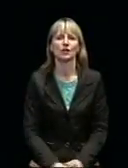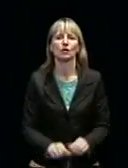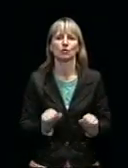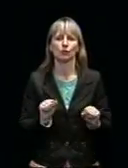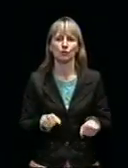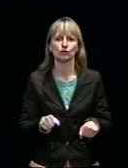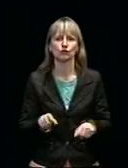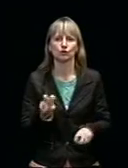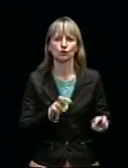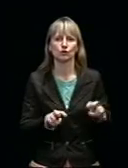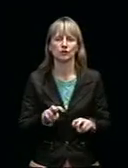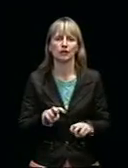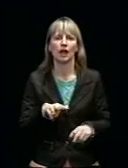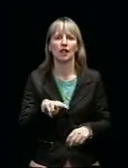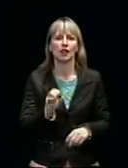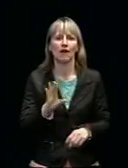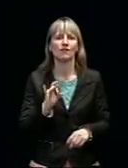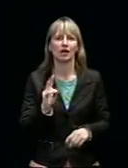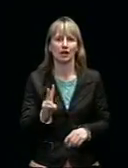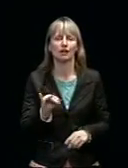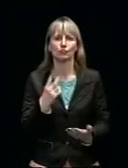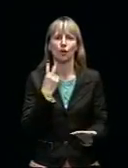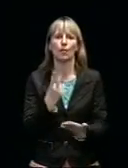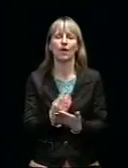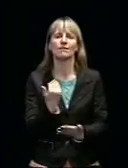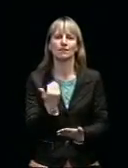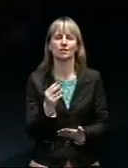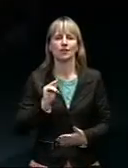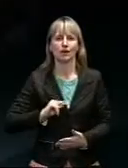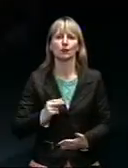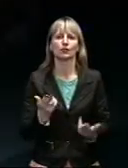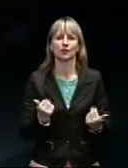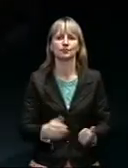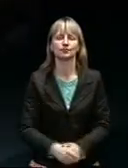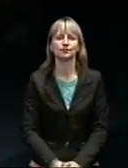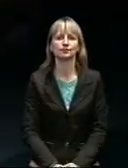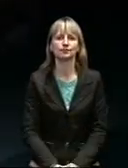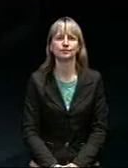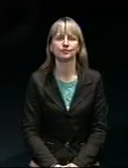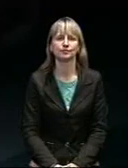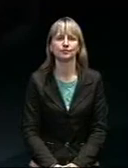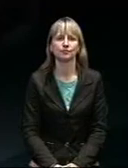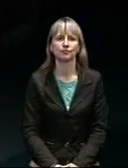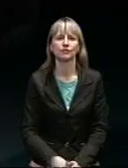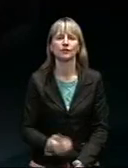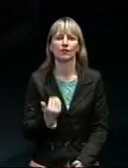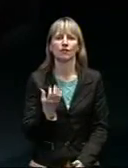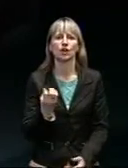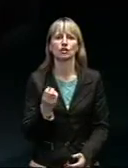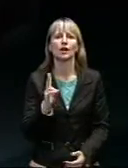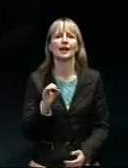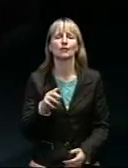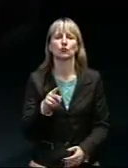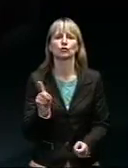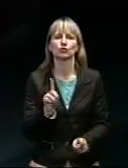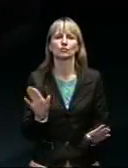так і шукати Тетяну Лаврик і побачити ваші роботи? Да. А ви ще, окрім того, що